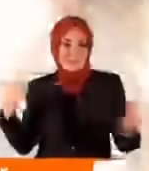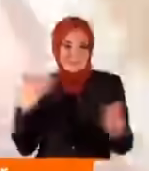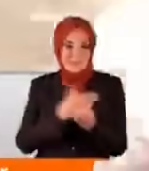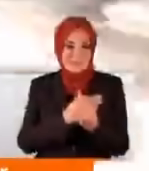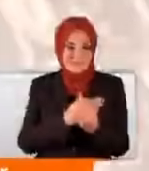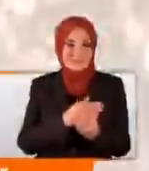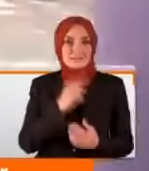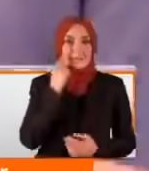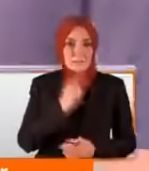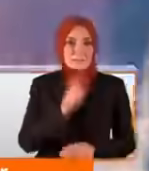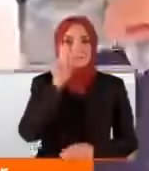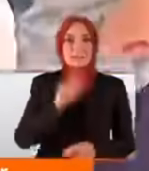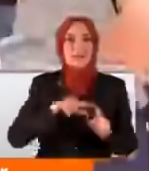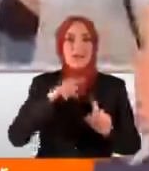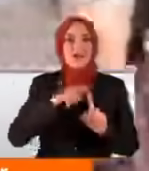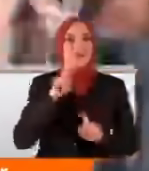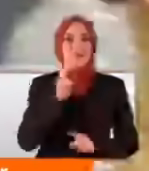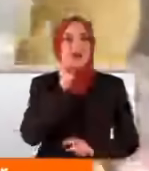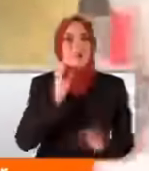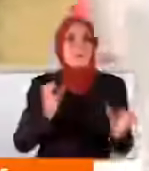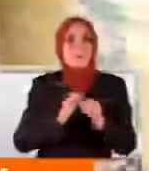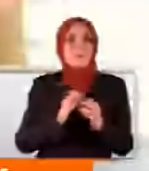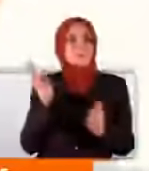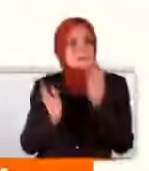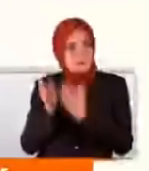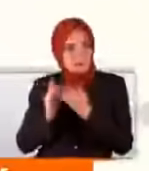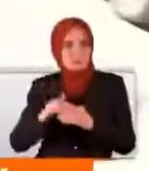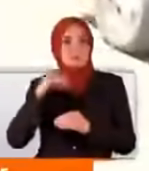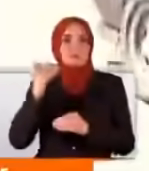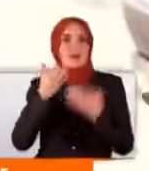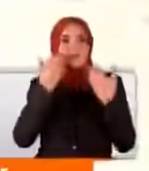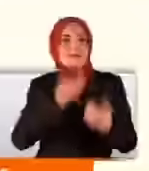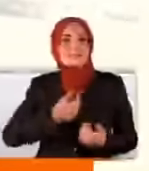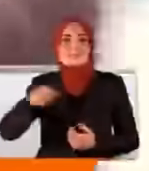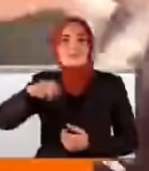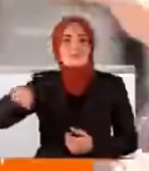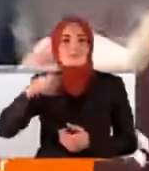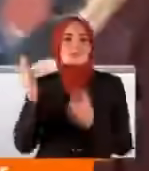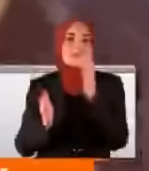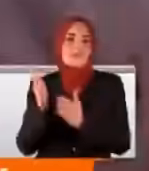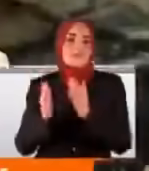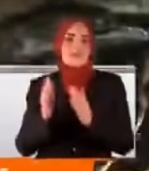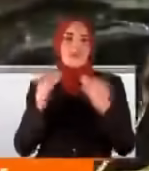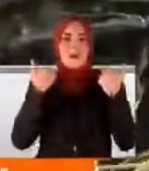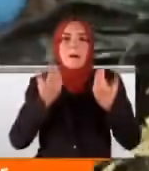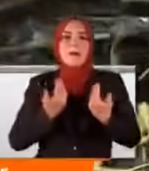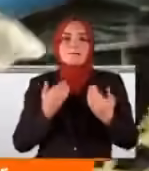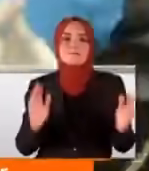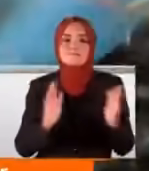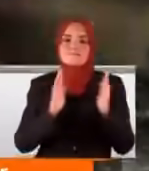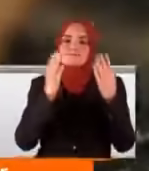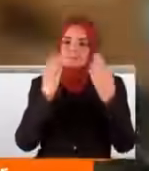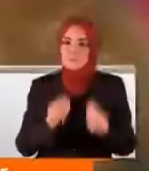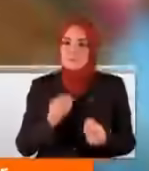ekibine ardından hayvanseverlere saldırmıştı. Meral Tekin hakim karşısına çıktı. Yaptıkları cezasız kalmadı. Bir poşet daha